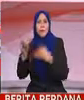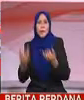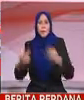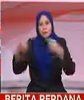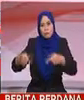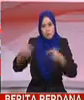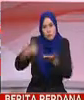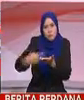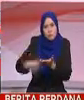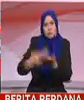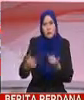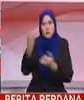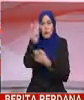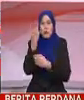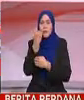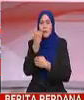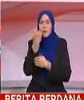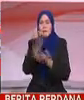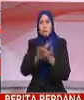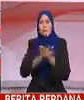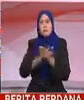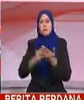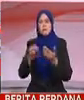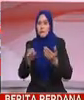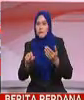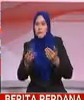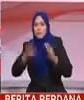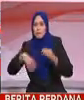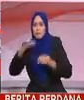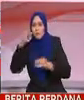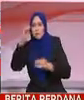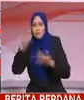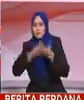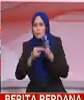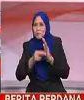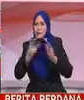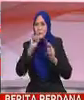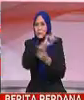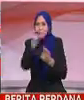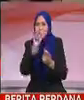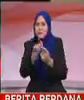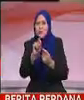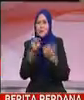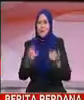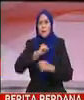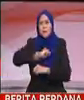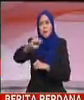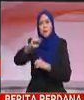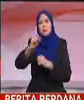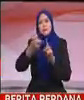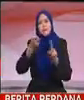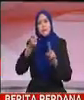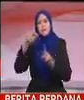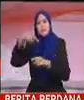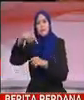number fungsi Ah alasan mahkamah section bahwa permohonan anak guanya bersifat perawatan adalah tidak tepat perkara itu dibantah timbalan pendakwa